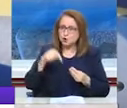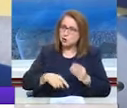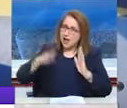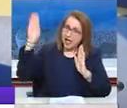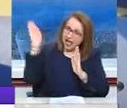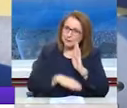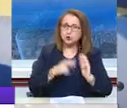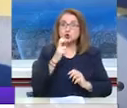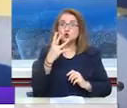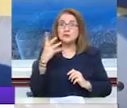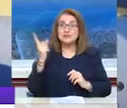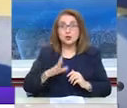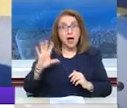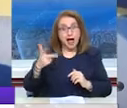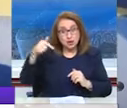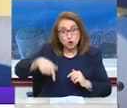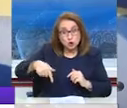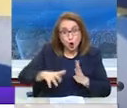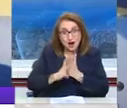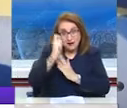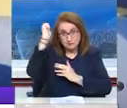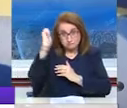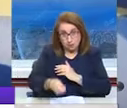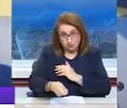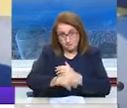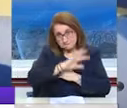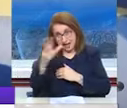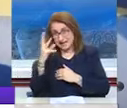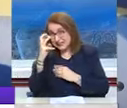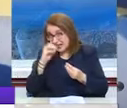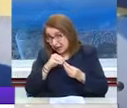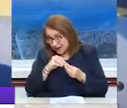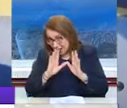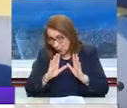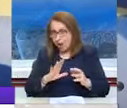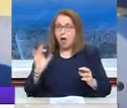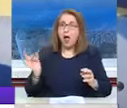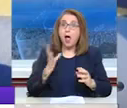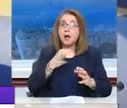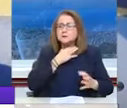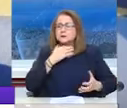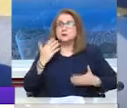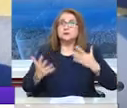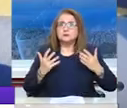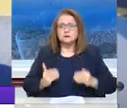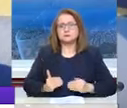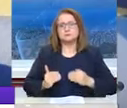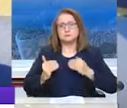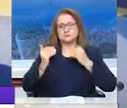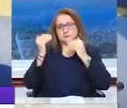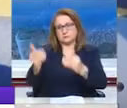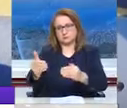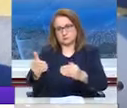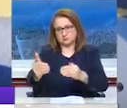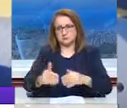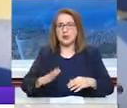έκπτωσης 25% εάν καταβληθούν εμπρόθεσμα. Επιπλέον, εάν οι πληρωτές